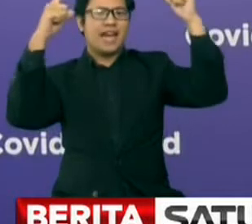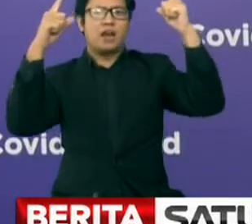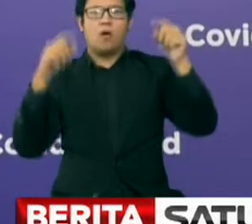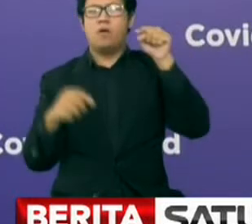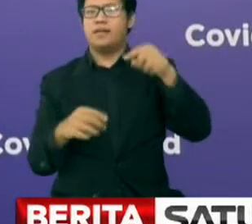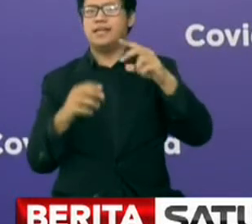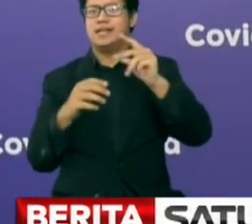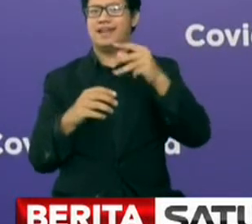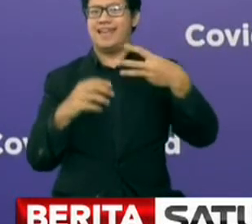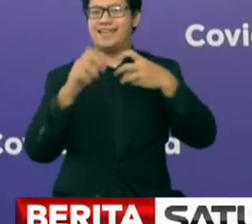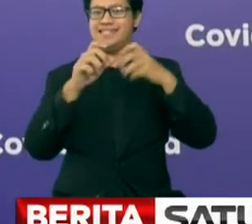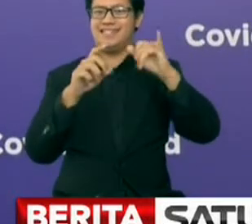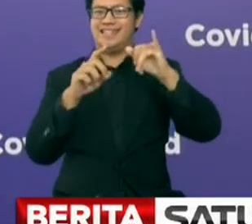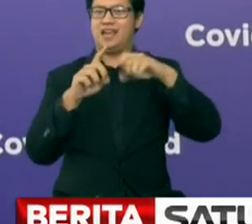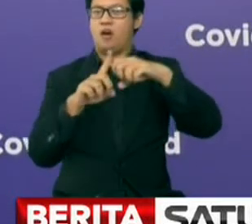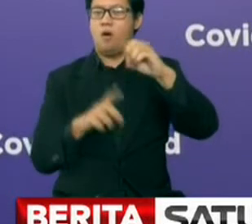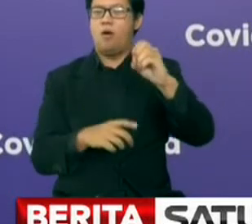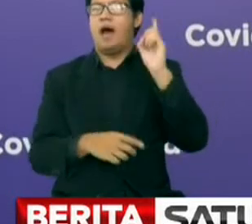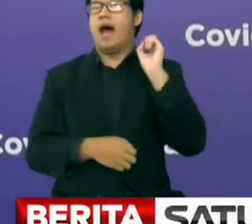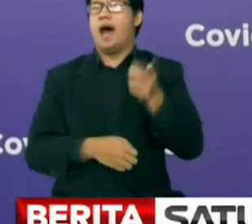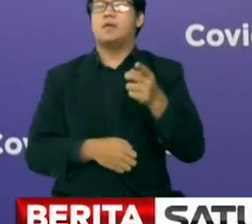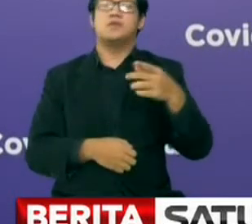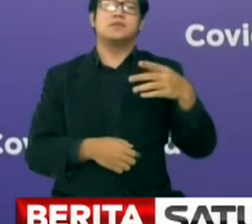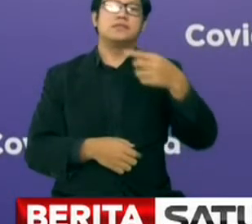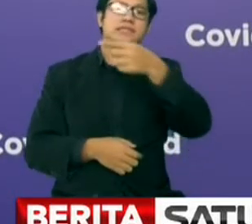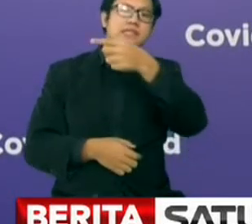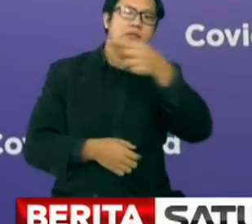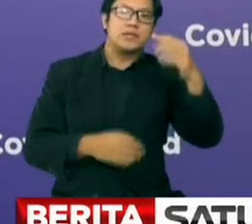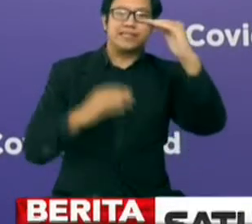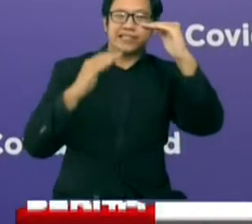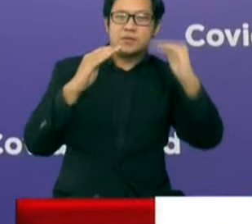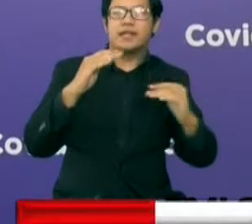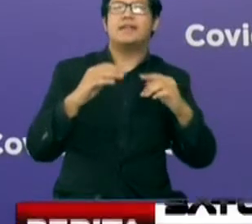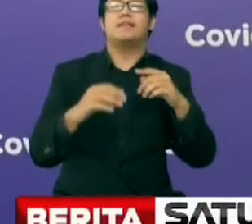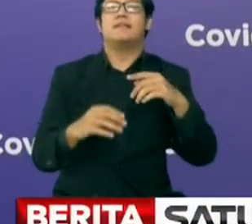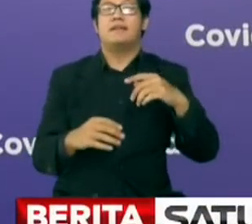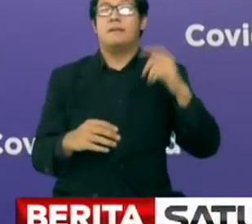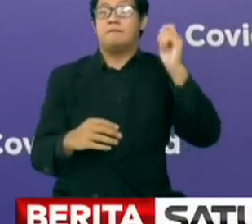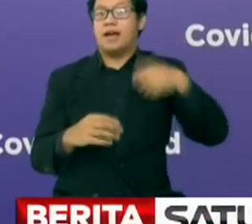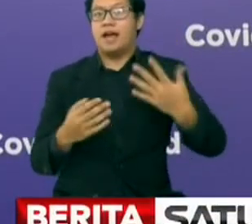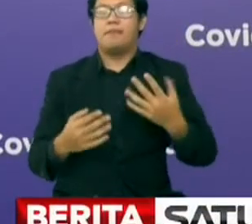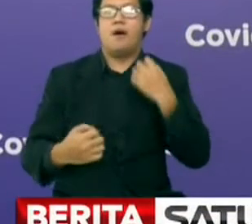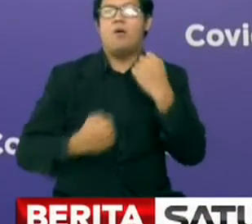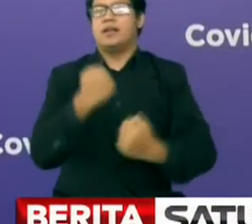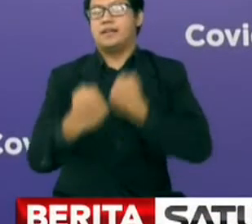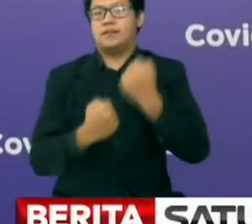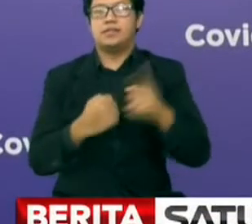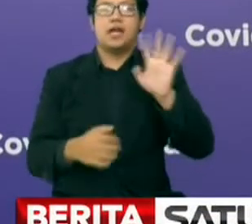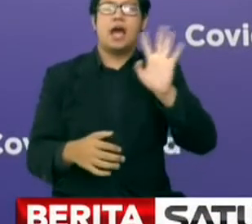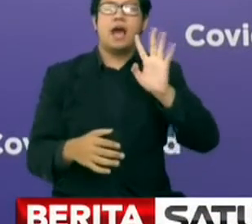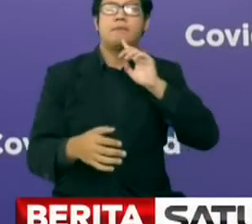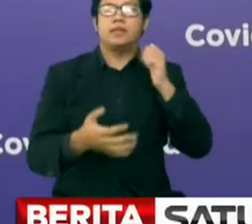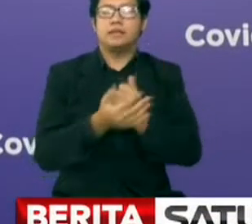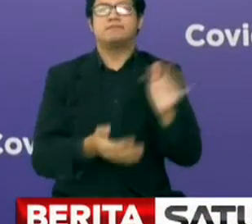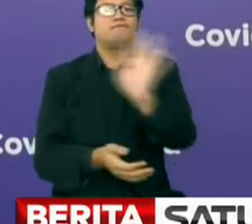resiko ini harus kita kurangi dengan melakukan hal-hal yang tidak perlu melakukan aktivitas yang tidak perlu